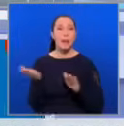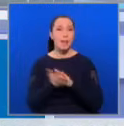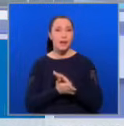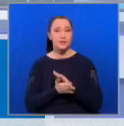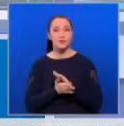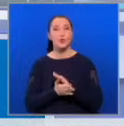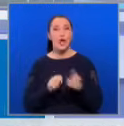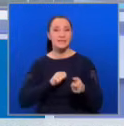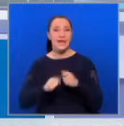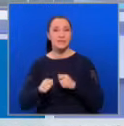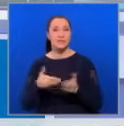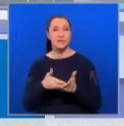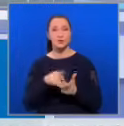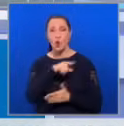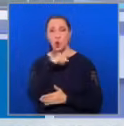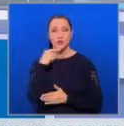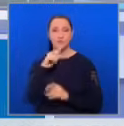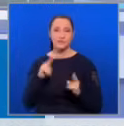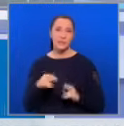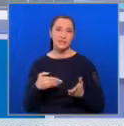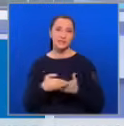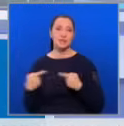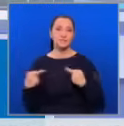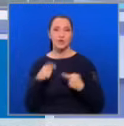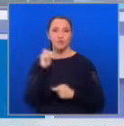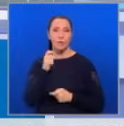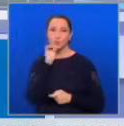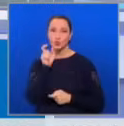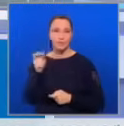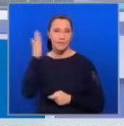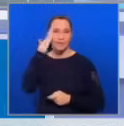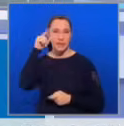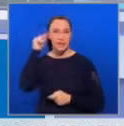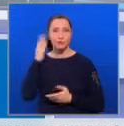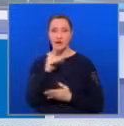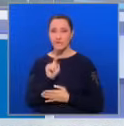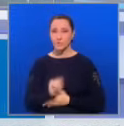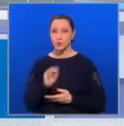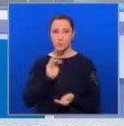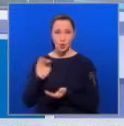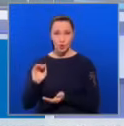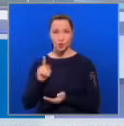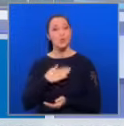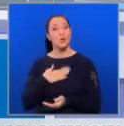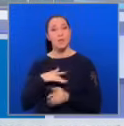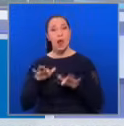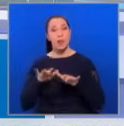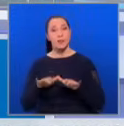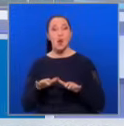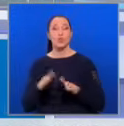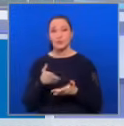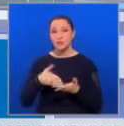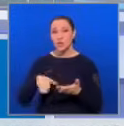санкциите срещу руската федерация заради войната в украйна по думите на премиера денков става дума за продукти които имат електронни